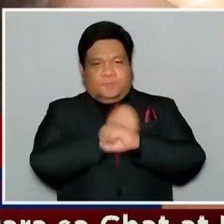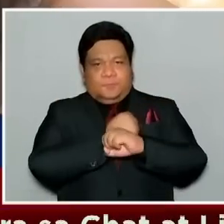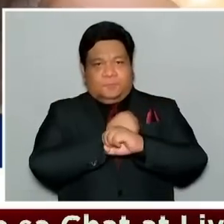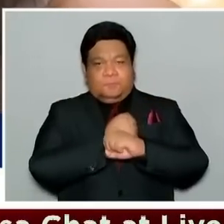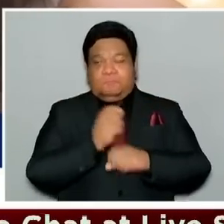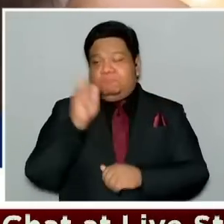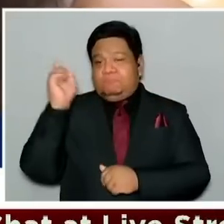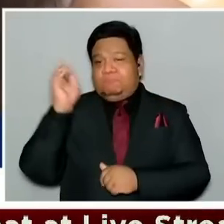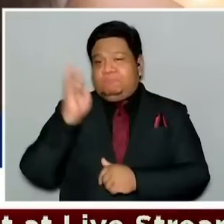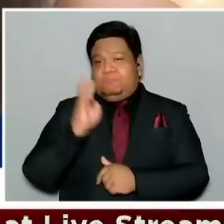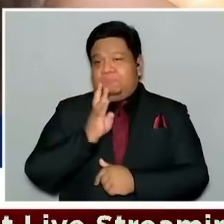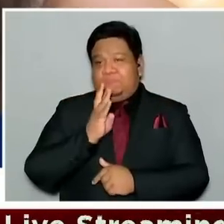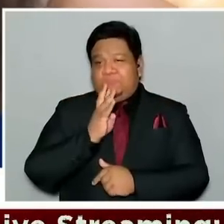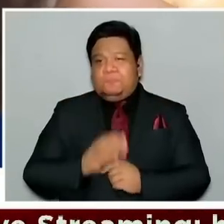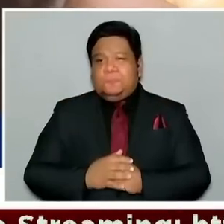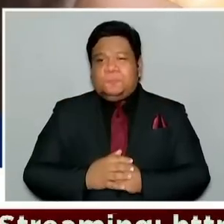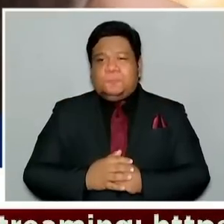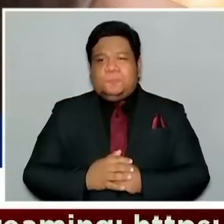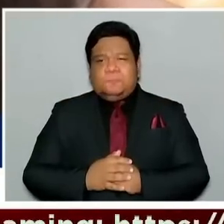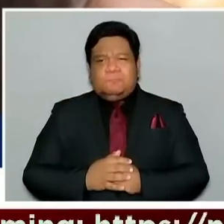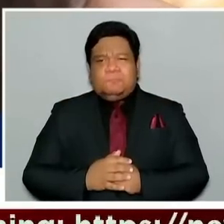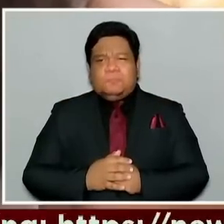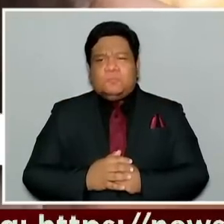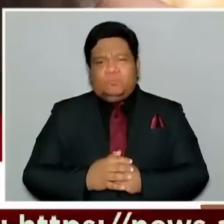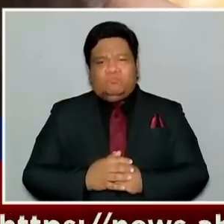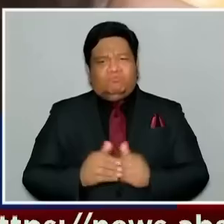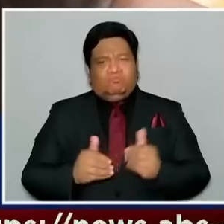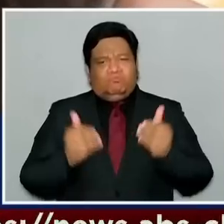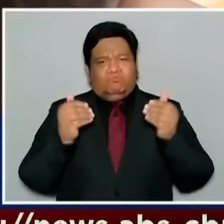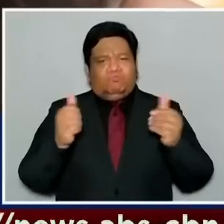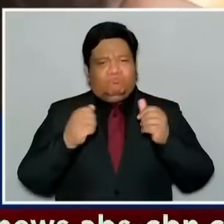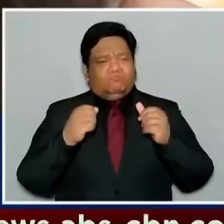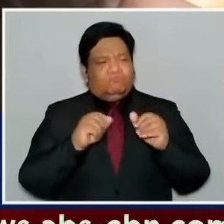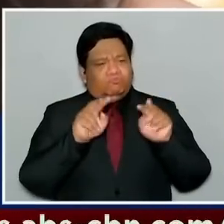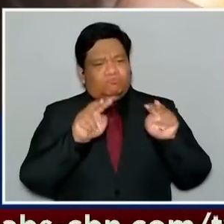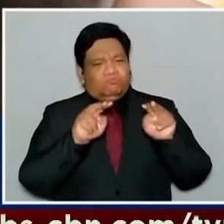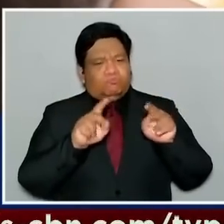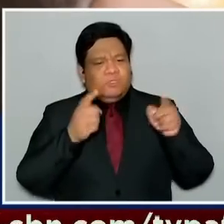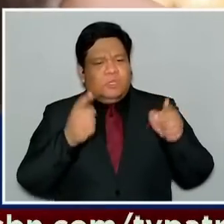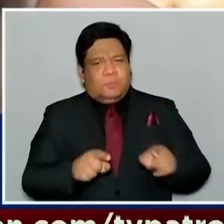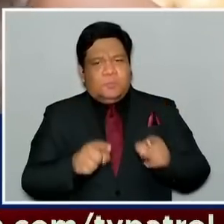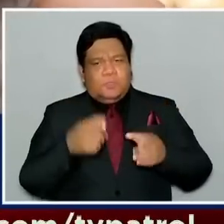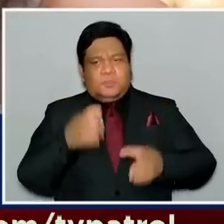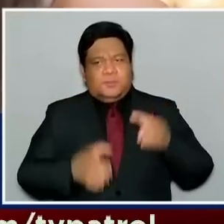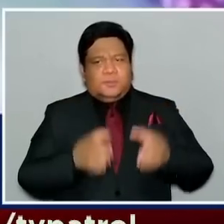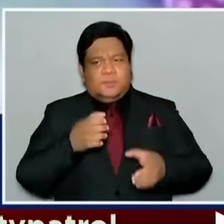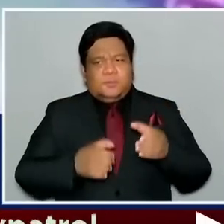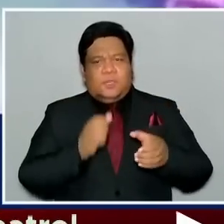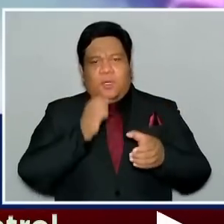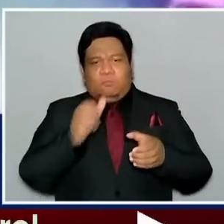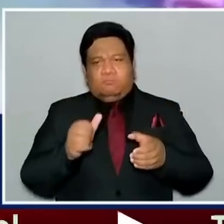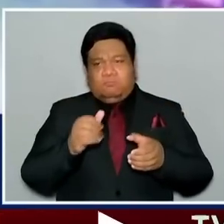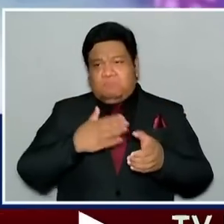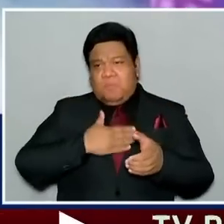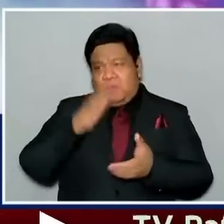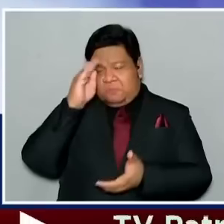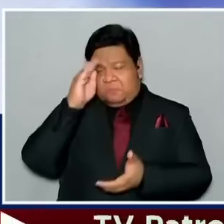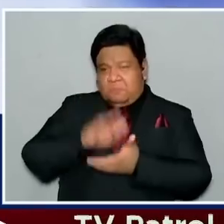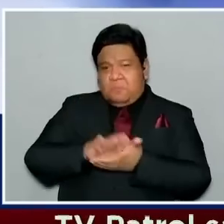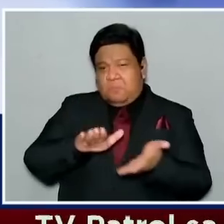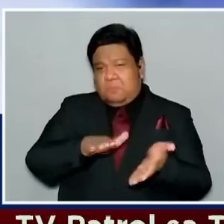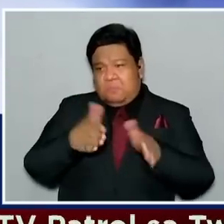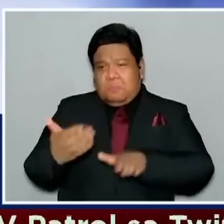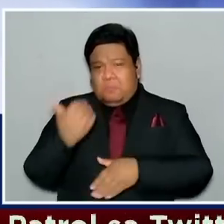yung kaso para hindi naman masayang yung death ng husband ko. His death is